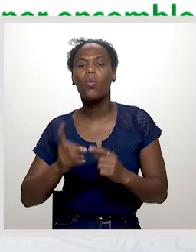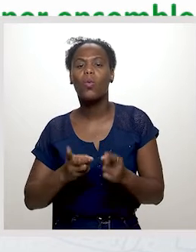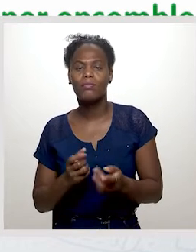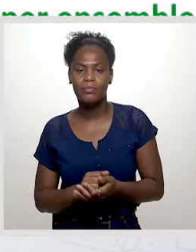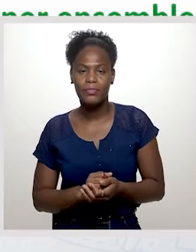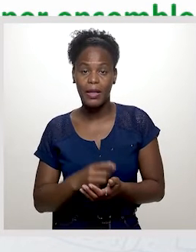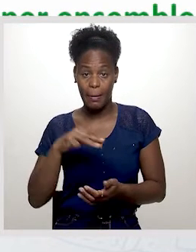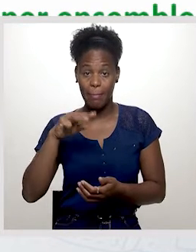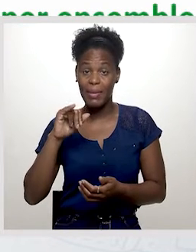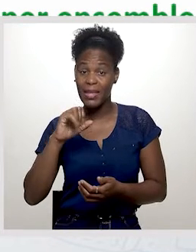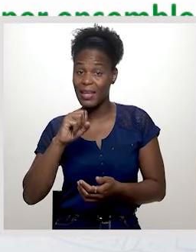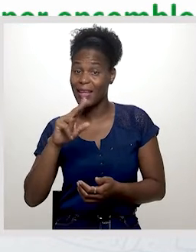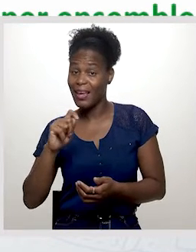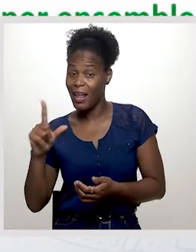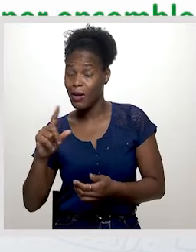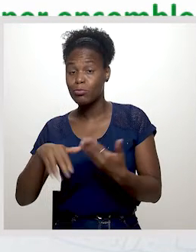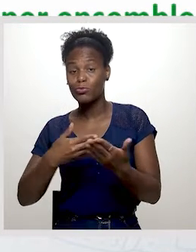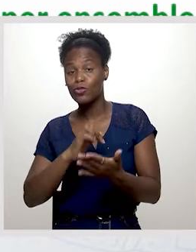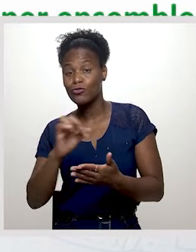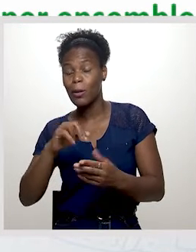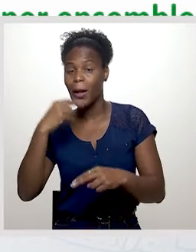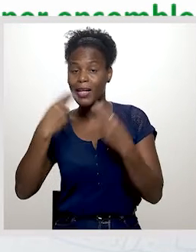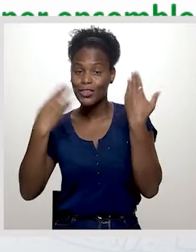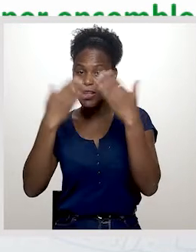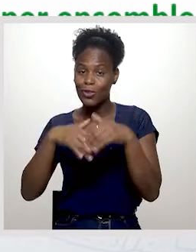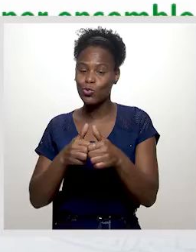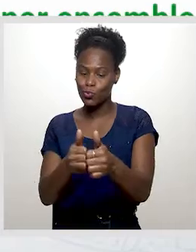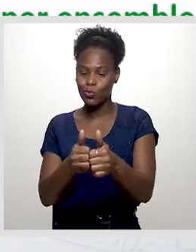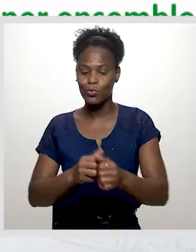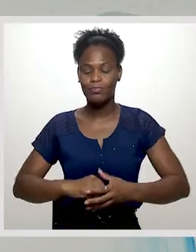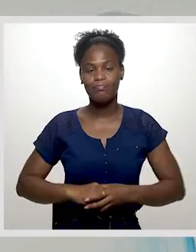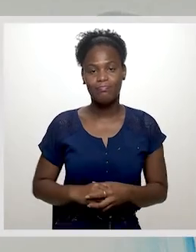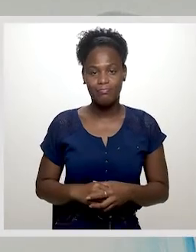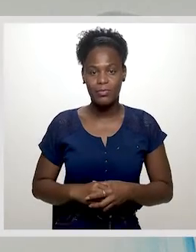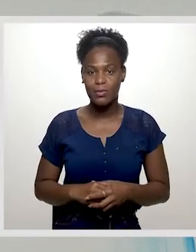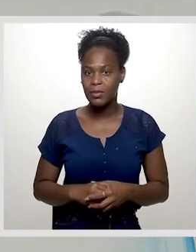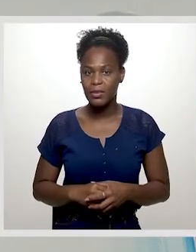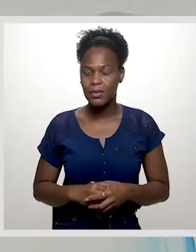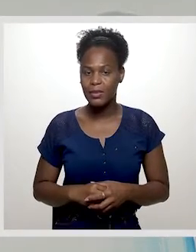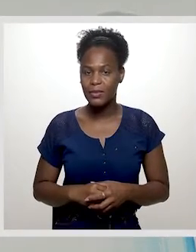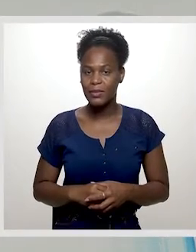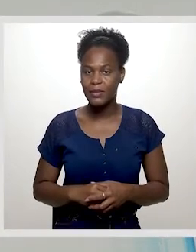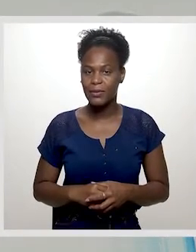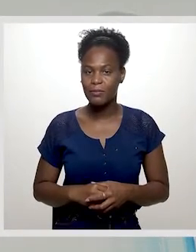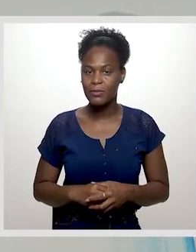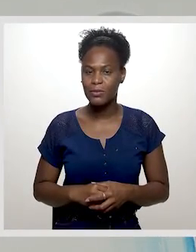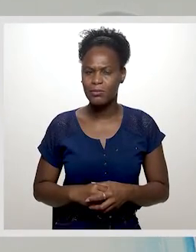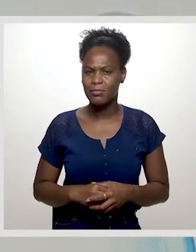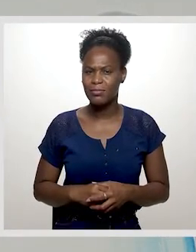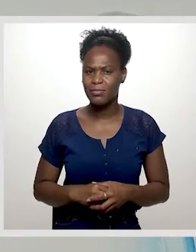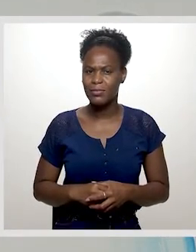Miguel lui propose d'aller déjeuner ensemble. Tu as fait comme moi? Je sais que oui. Génial. On passe à la